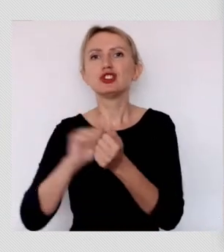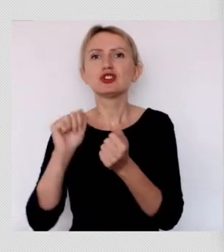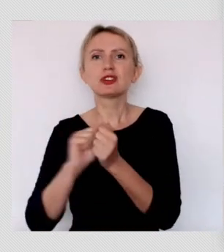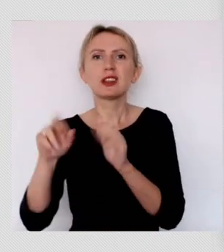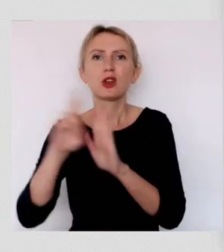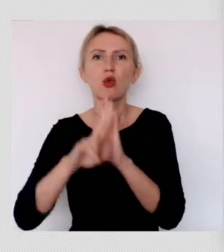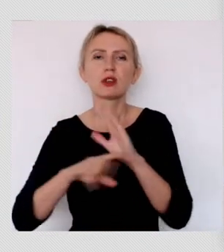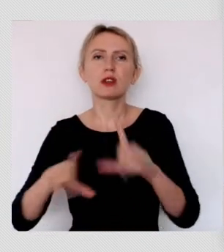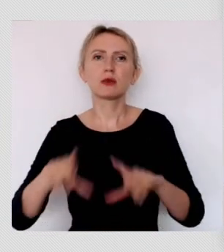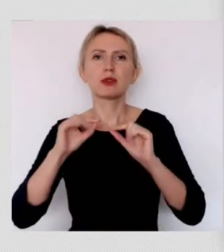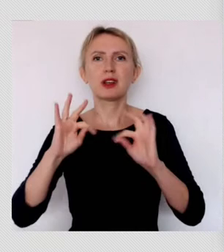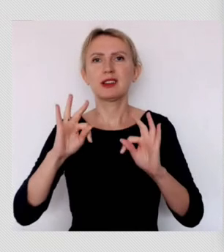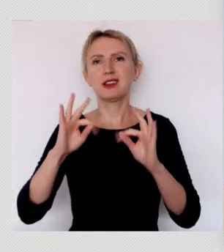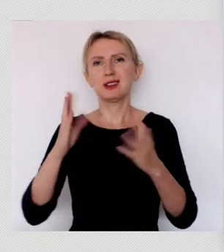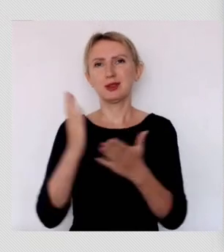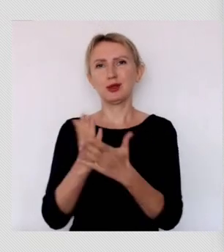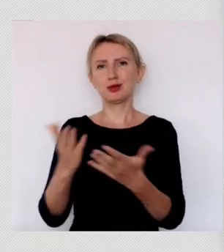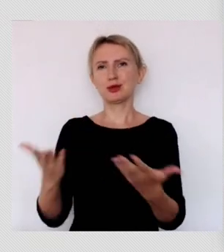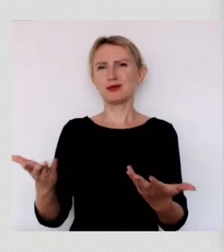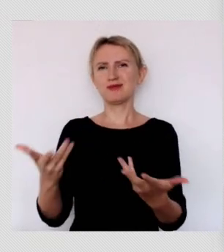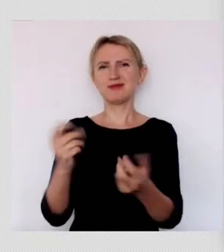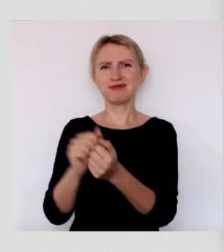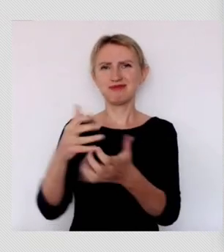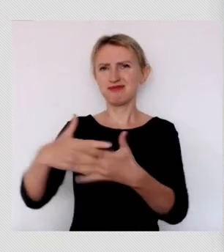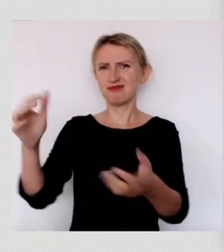rodzaju karykaturą, też to pani Grażyna o tym mówiła.